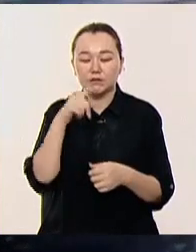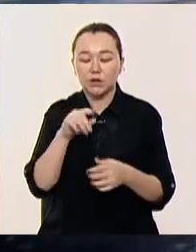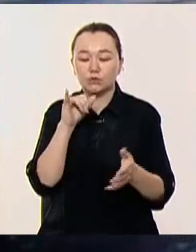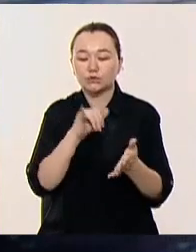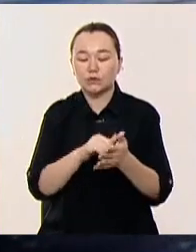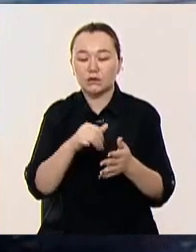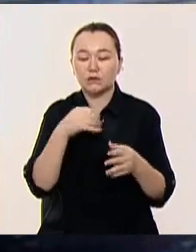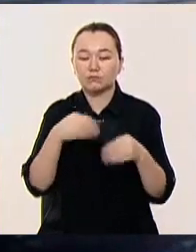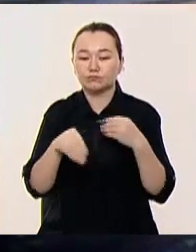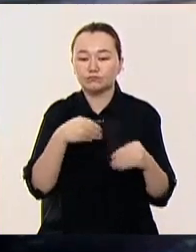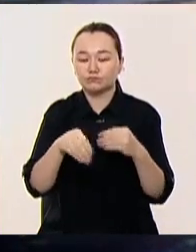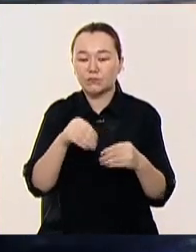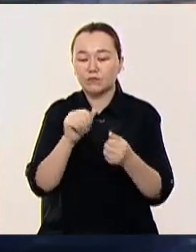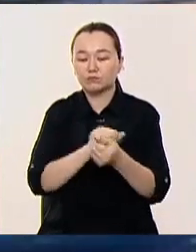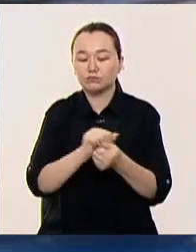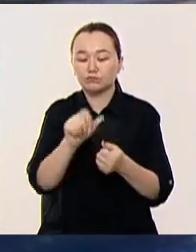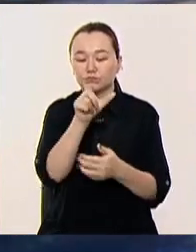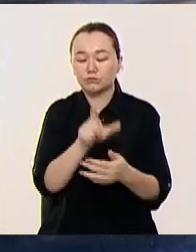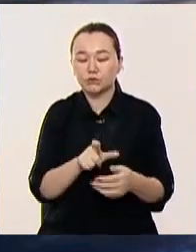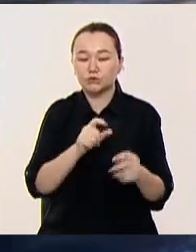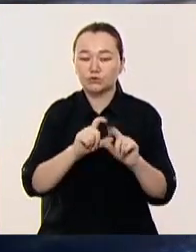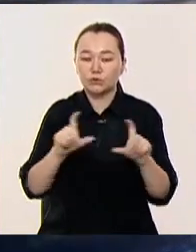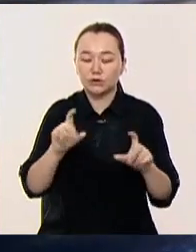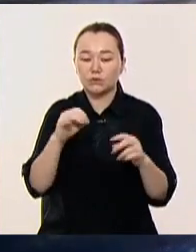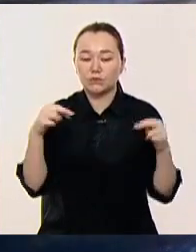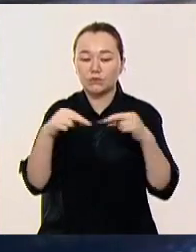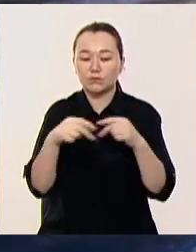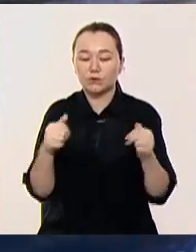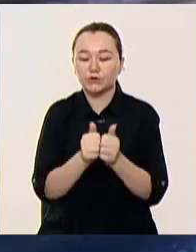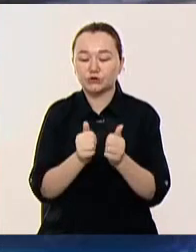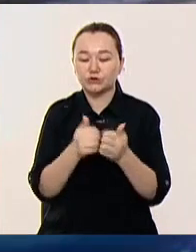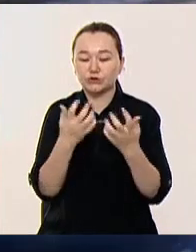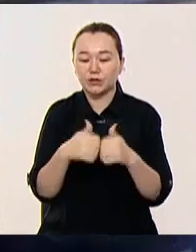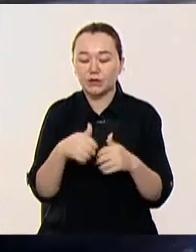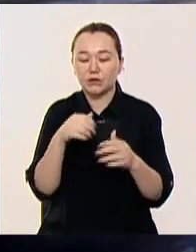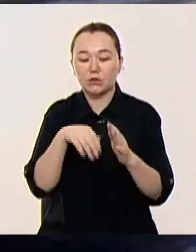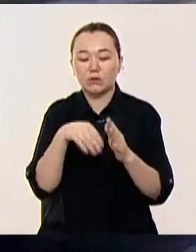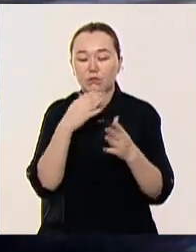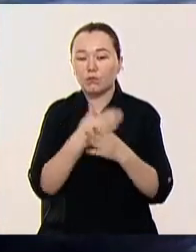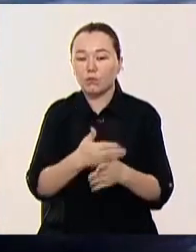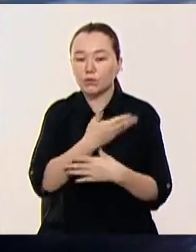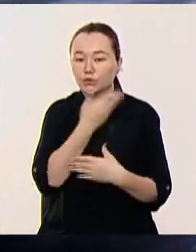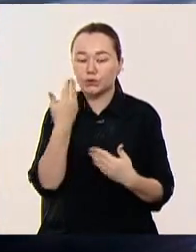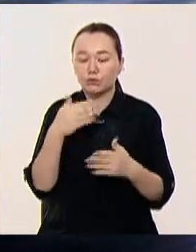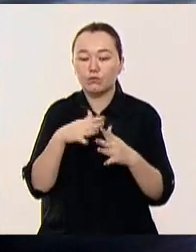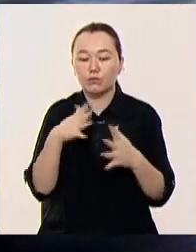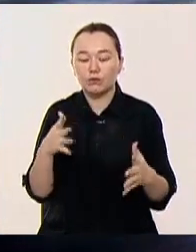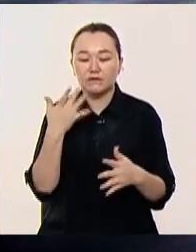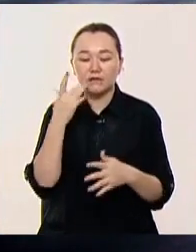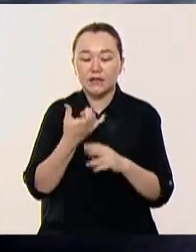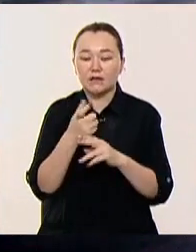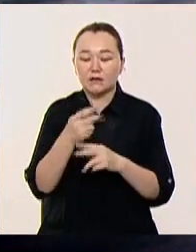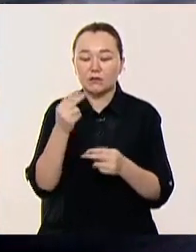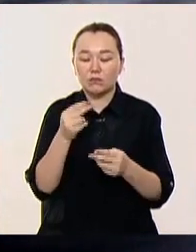установкой картонных макетов в виде школьников у пешеходных переходов. Они считают их неэффективными. Более того, почти всегда эти